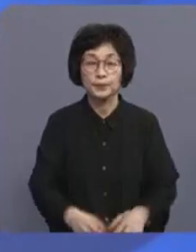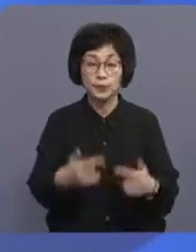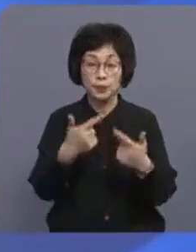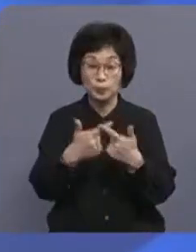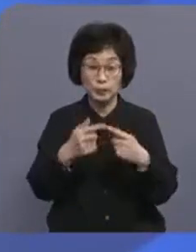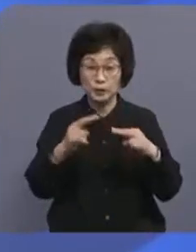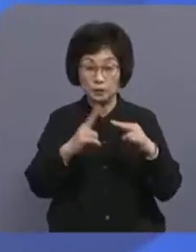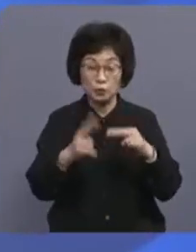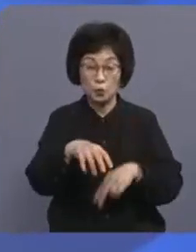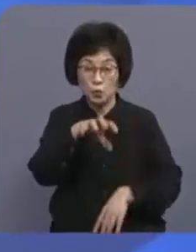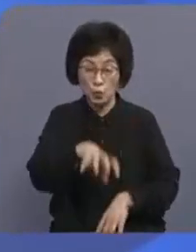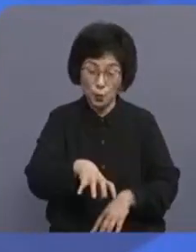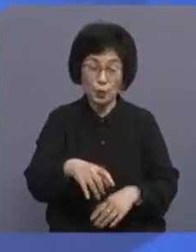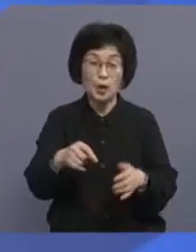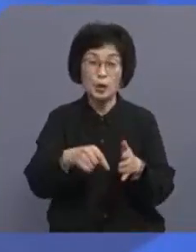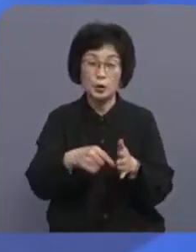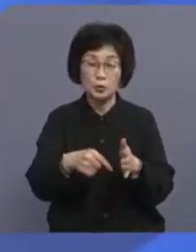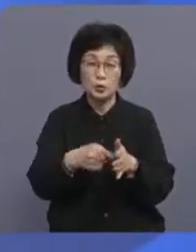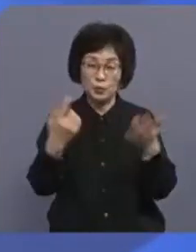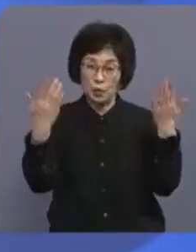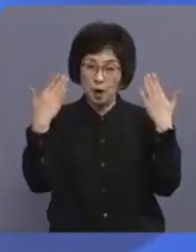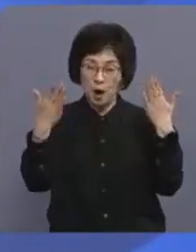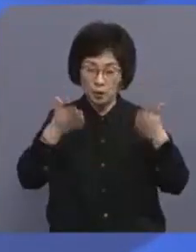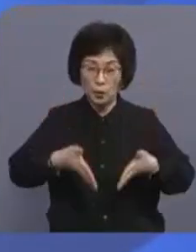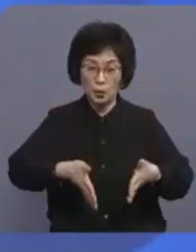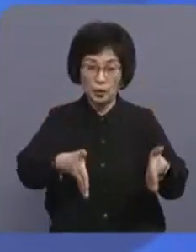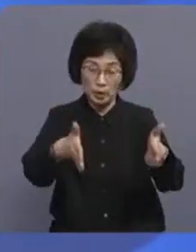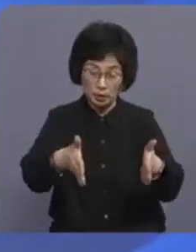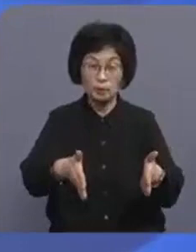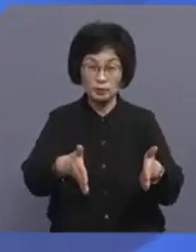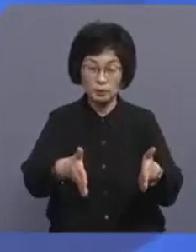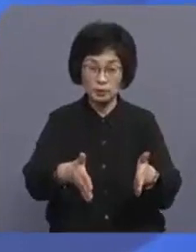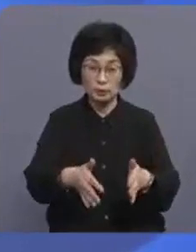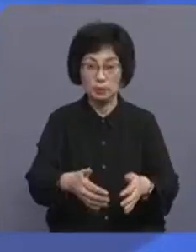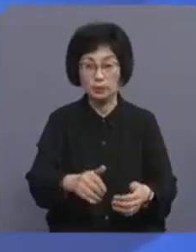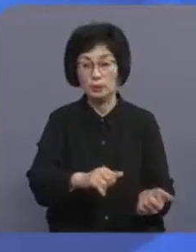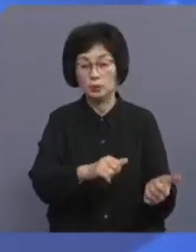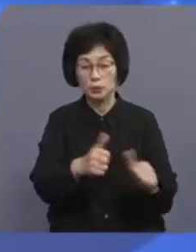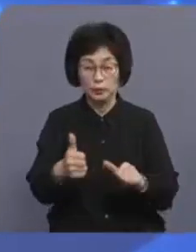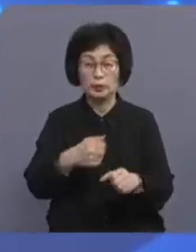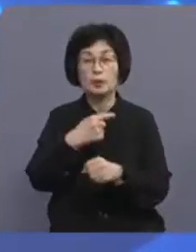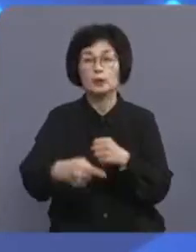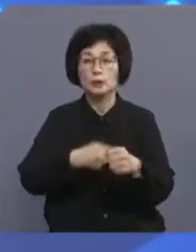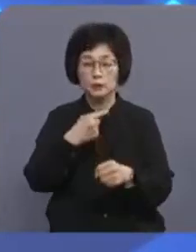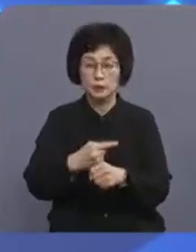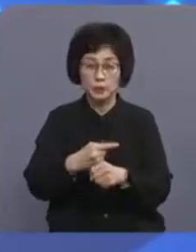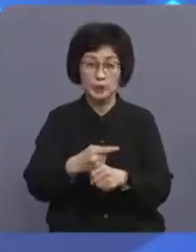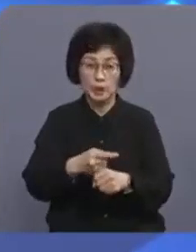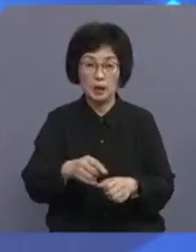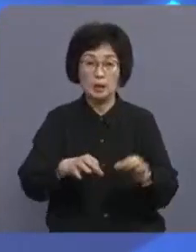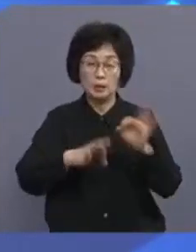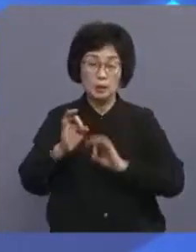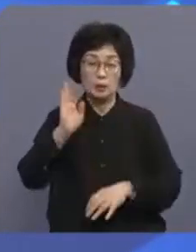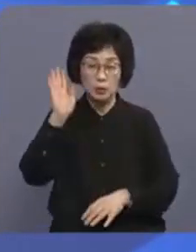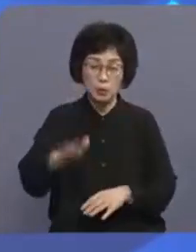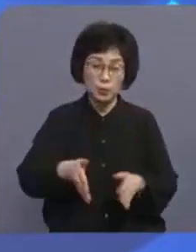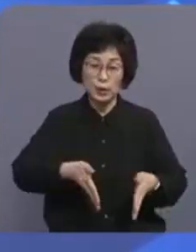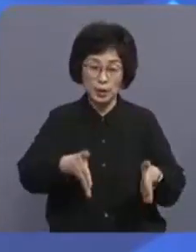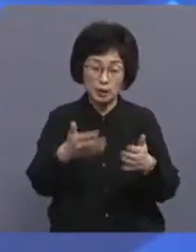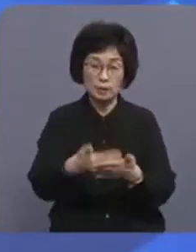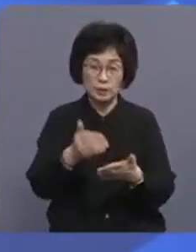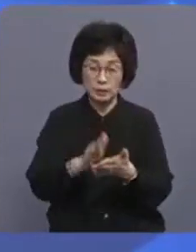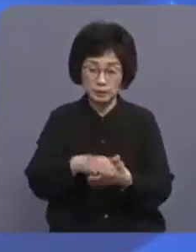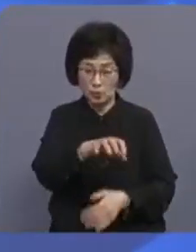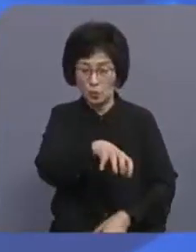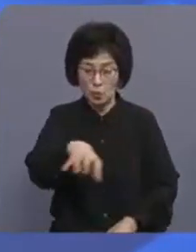부산 영덕구의 한 초등학교 통학로에서 어린이 한 명이 사고로 세상을 떠난 지 1년입니다. 사고 이후 통학로 개선 사업이